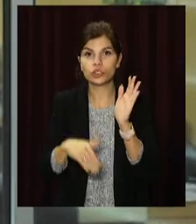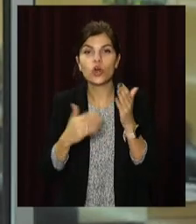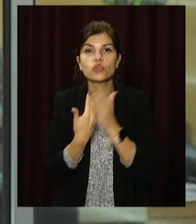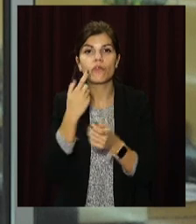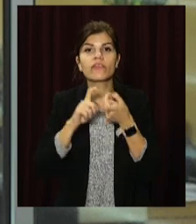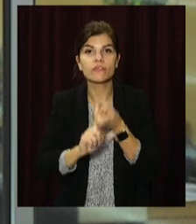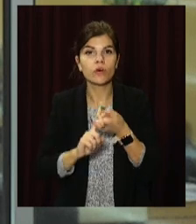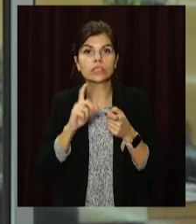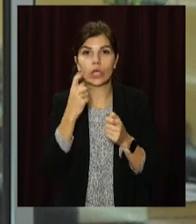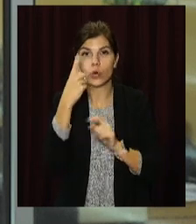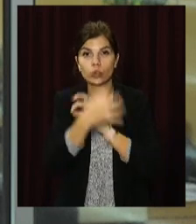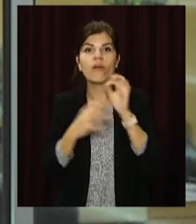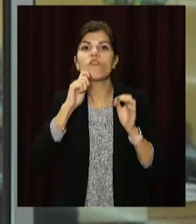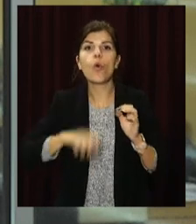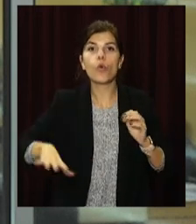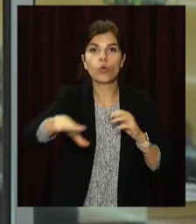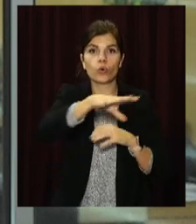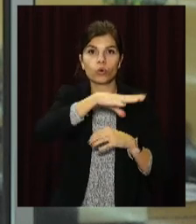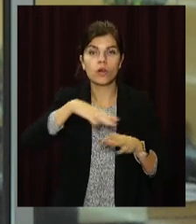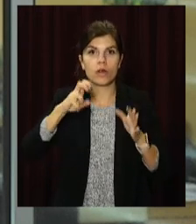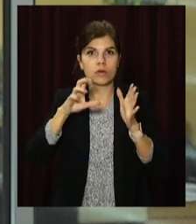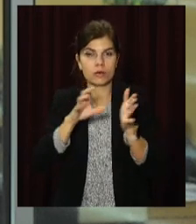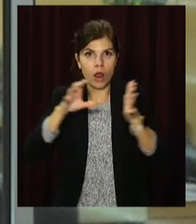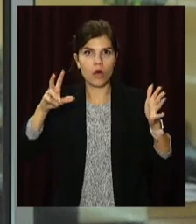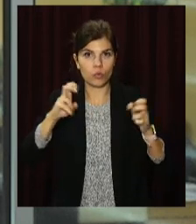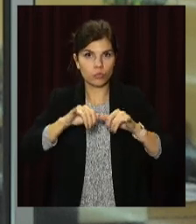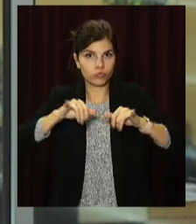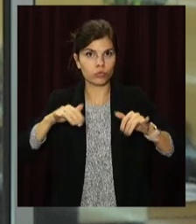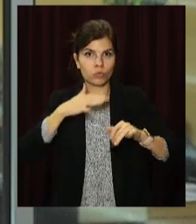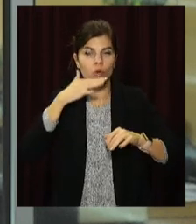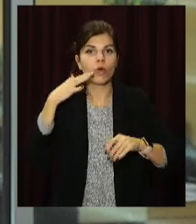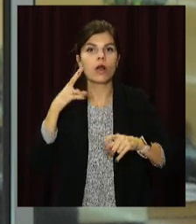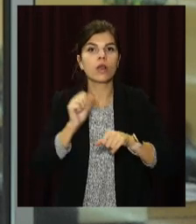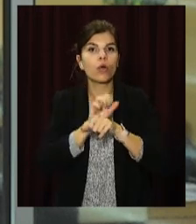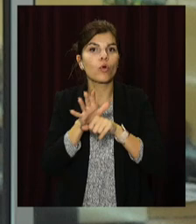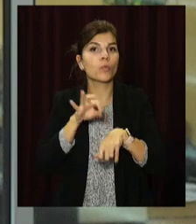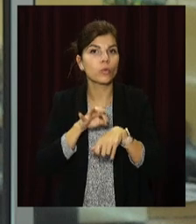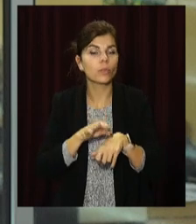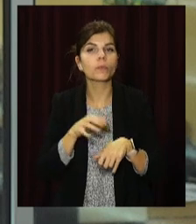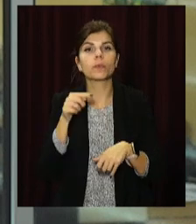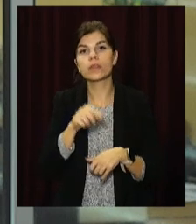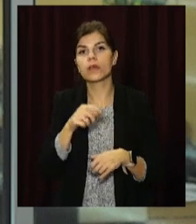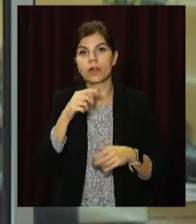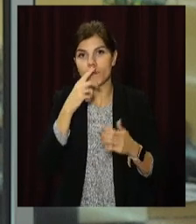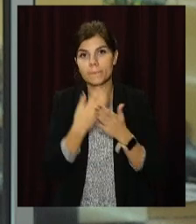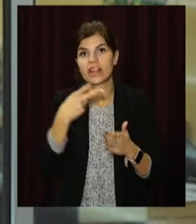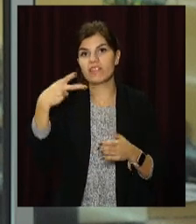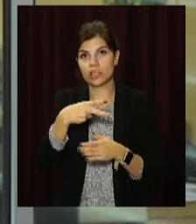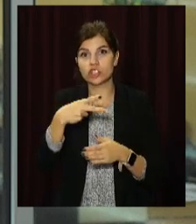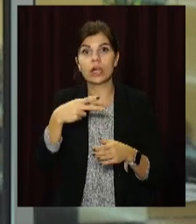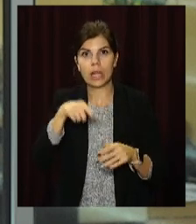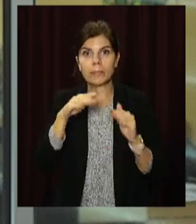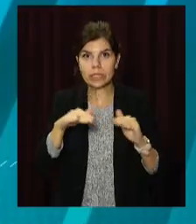нових інфікованих за добу в Україні – черговий антирекорд за кількістю захворілих на коронавірус. З них практично 2 тисячі –